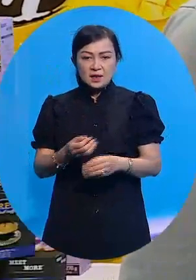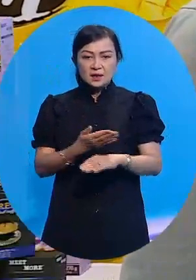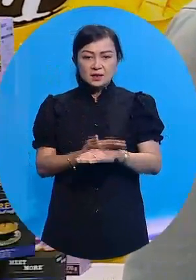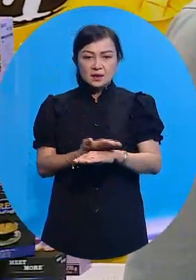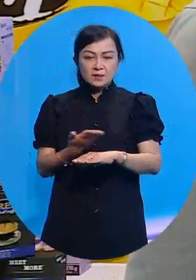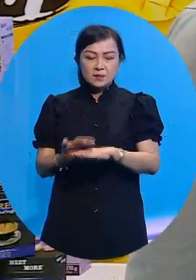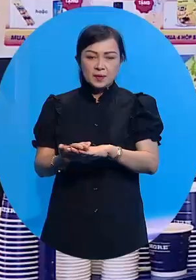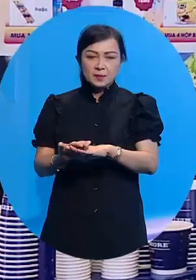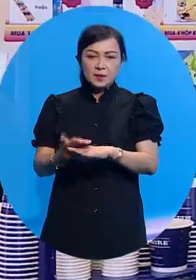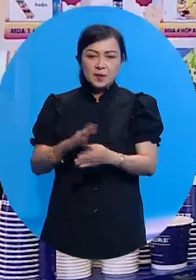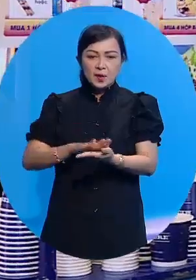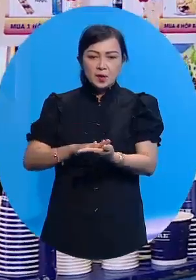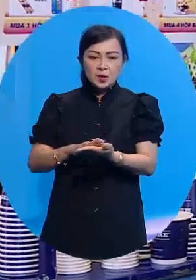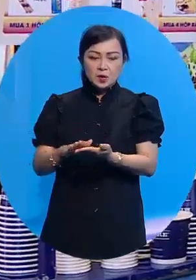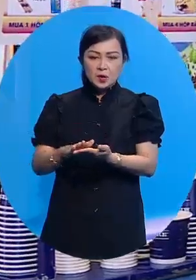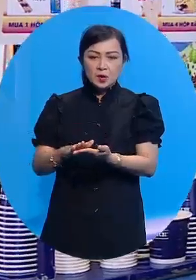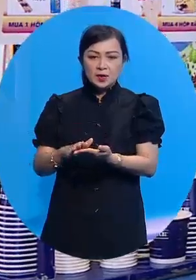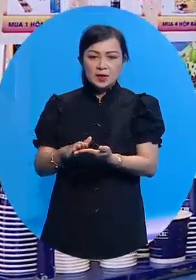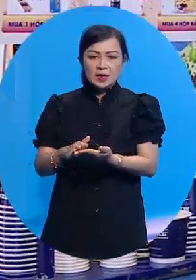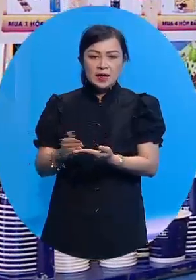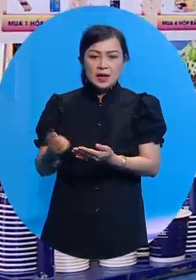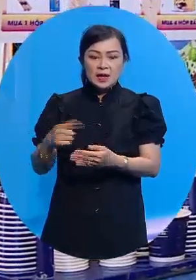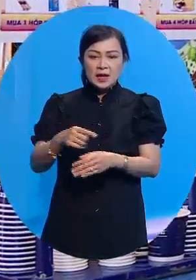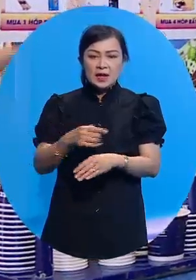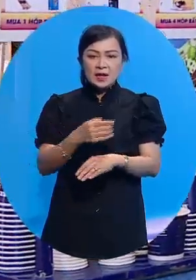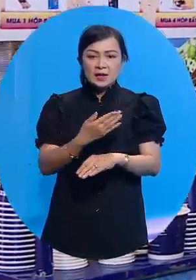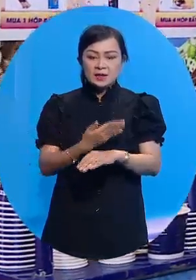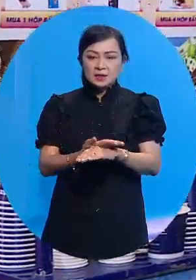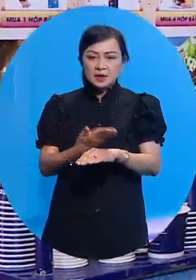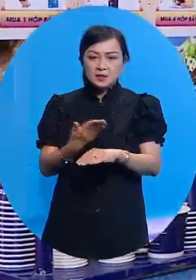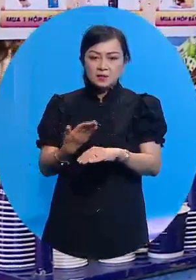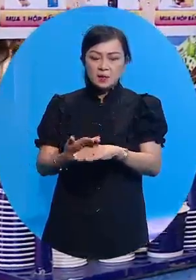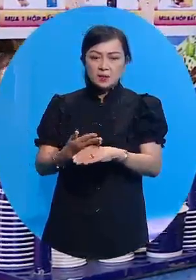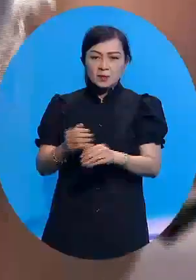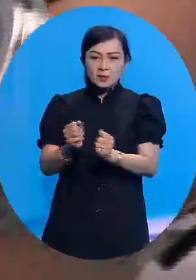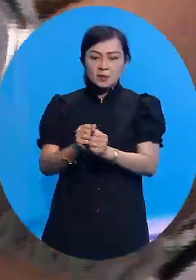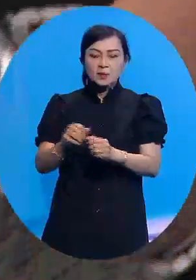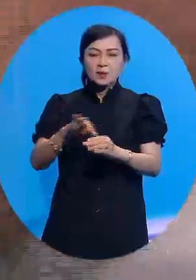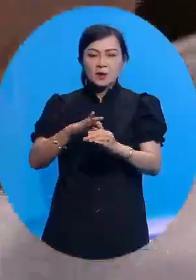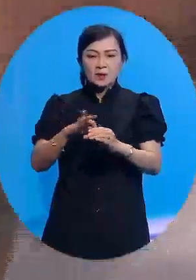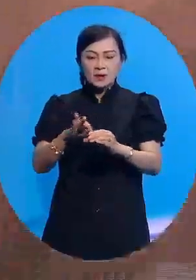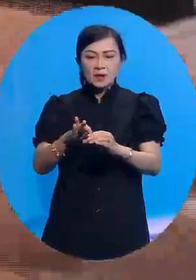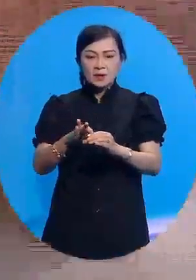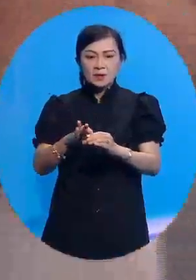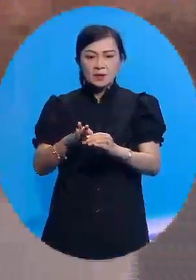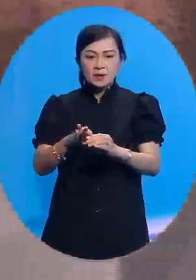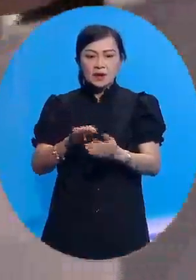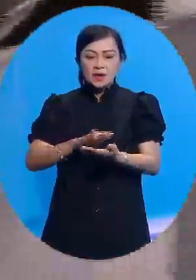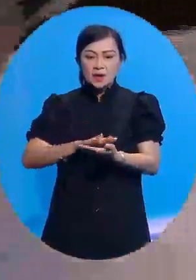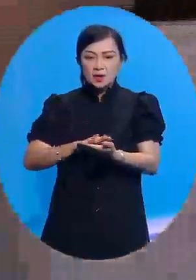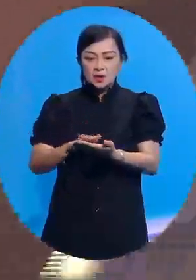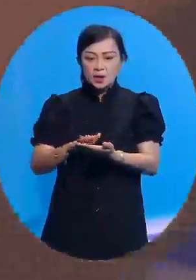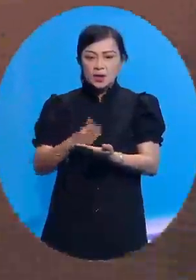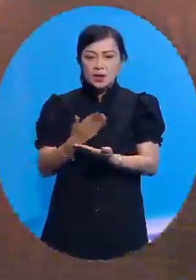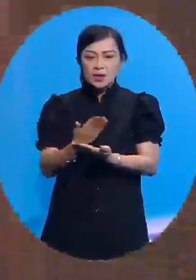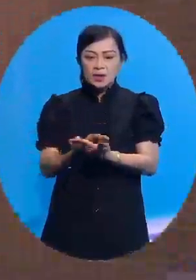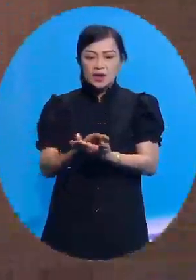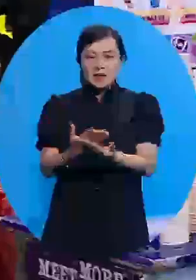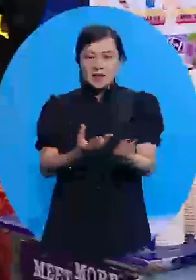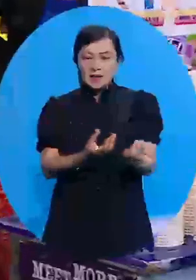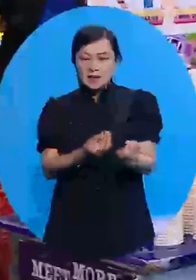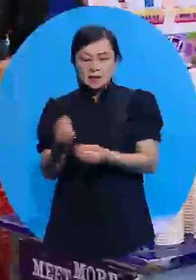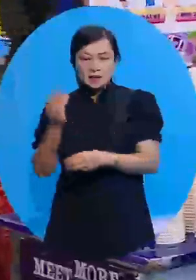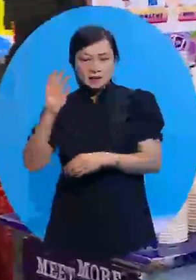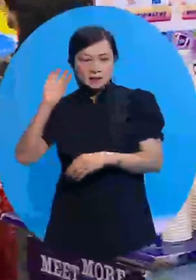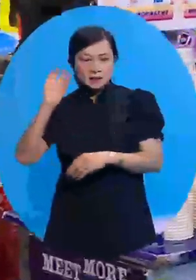phẩm xoài này trở thành một cái sản phẩm chế biến sâu, và chính là cái cà phê xoài để chúng tôi đưa được ra thế